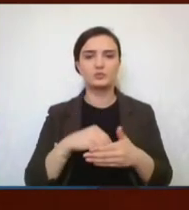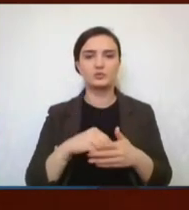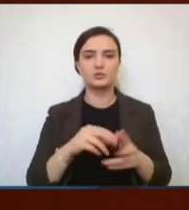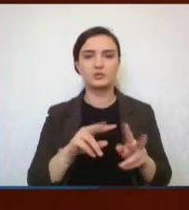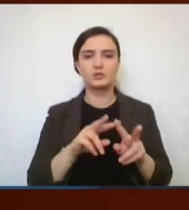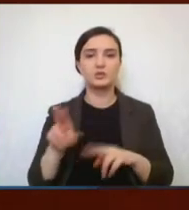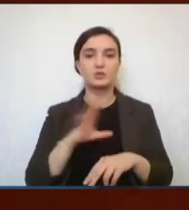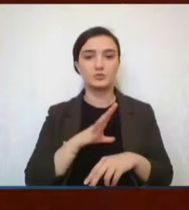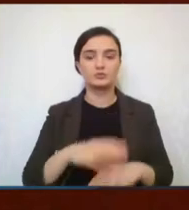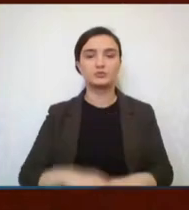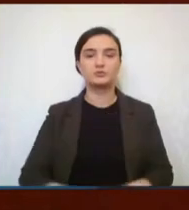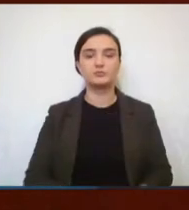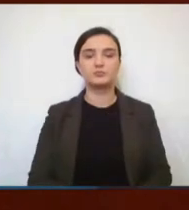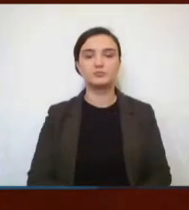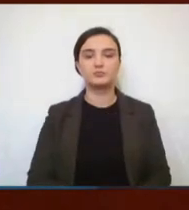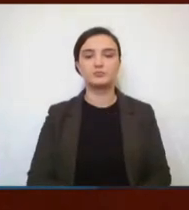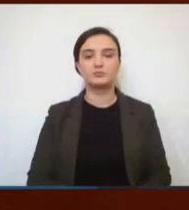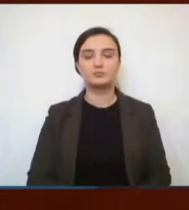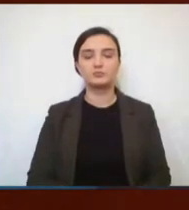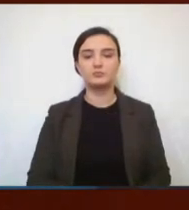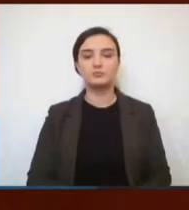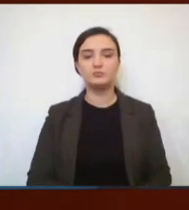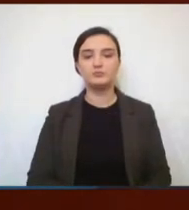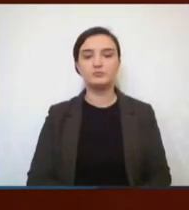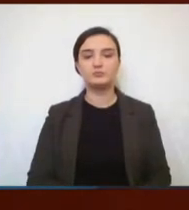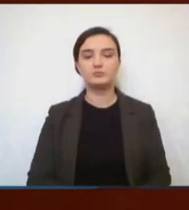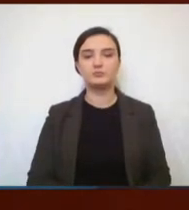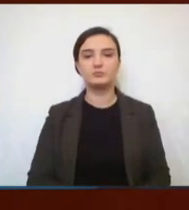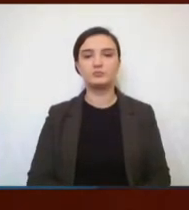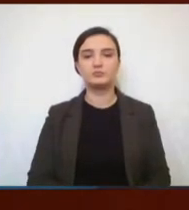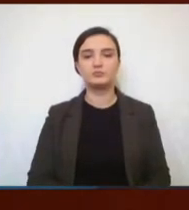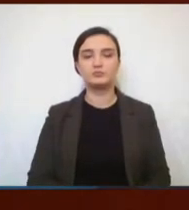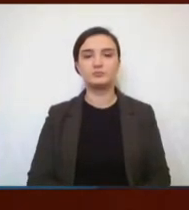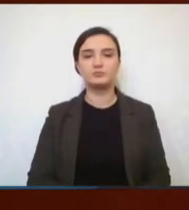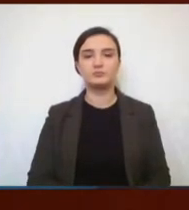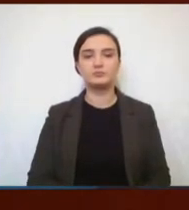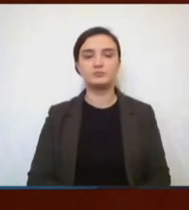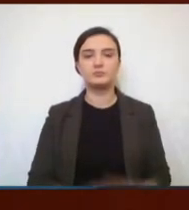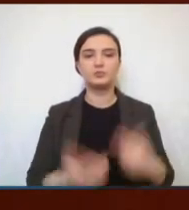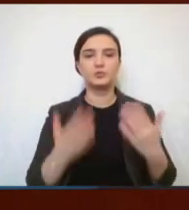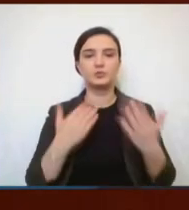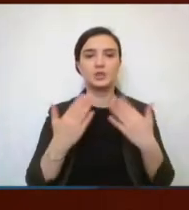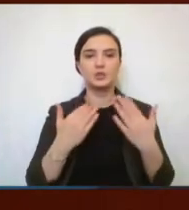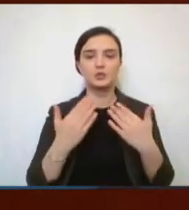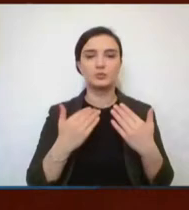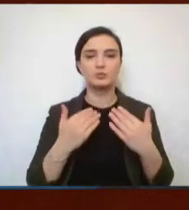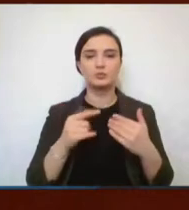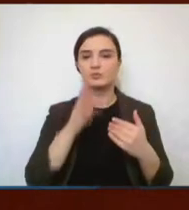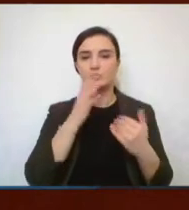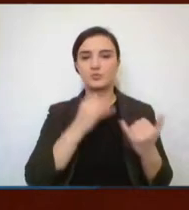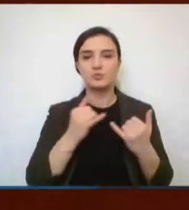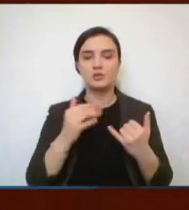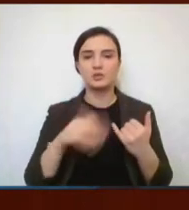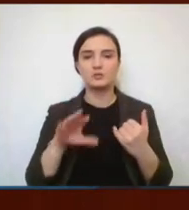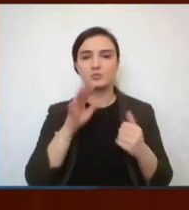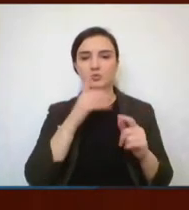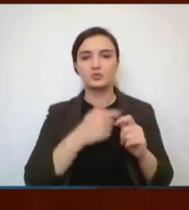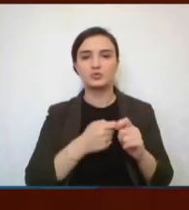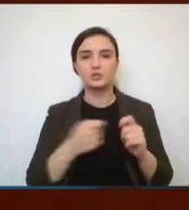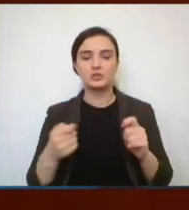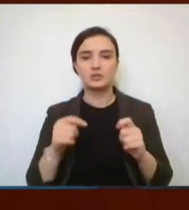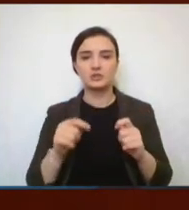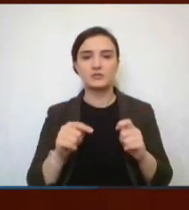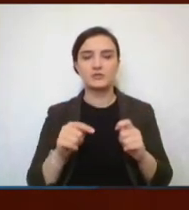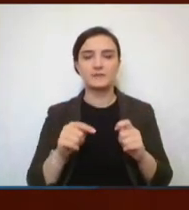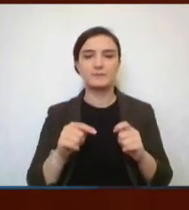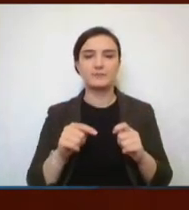რომ რაღაცების განსაზღვრა, მათ შორის ურთიერთობის მომენტების დროში გაწერვა,